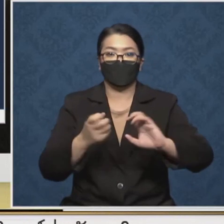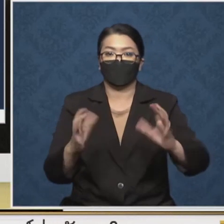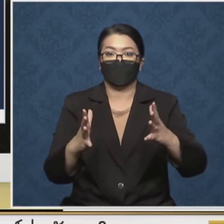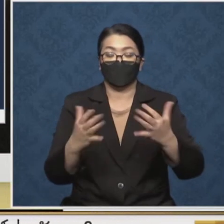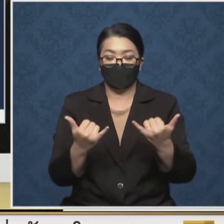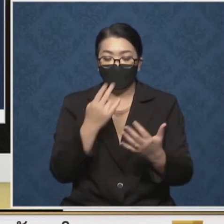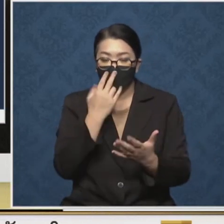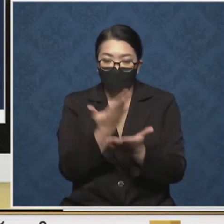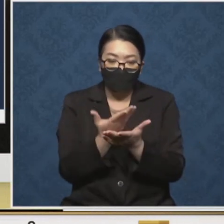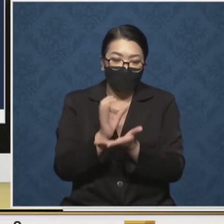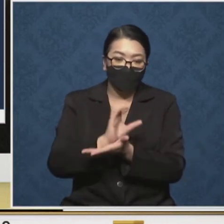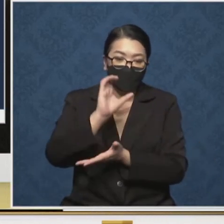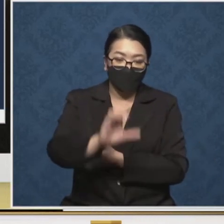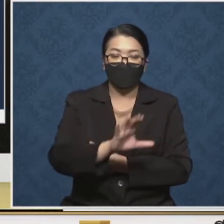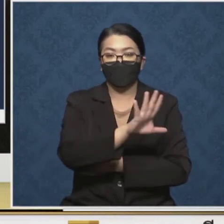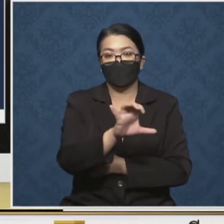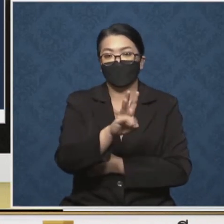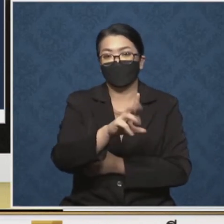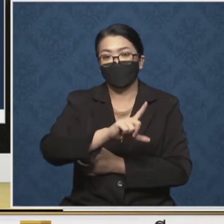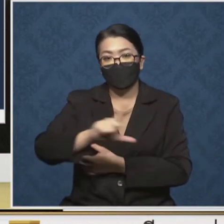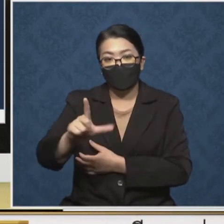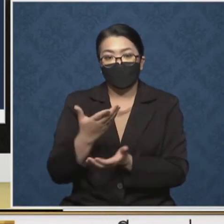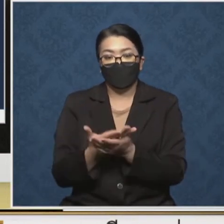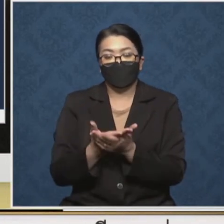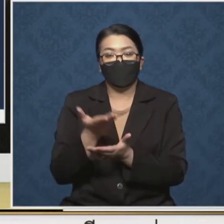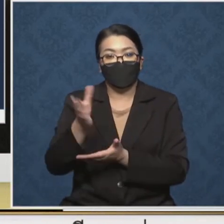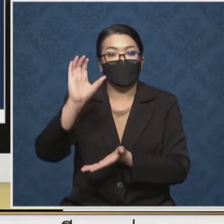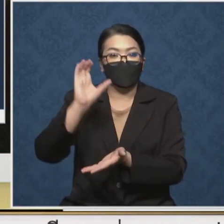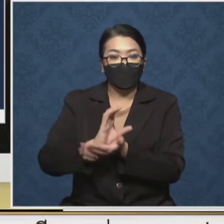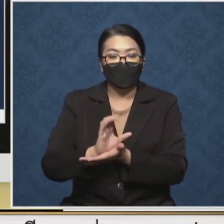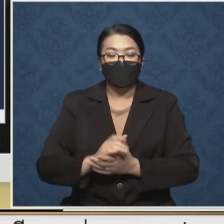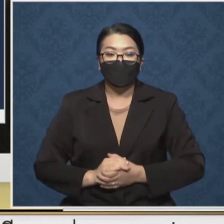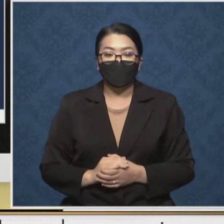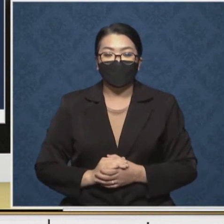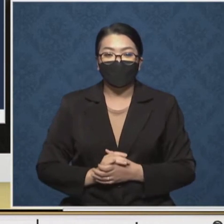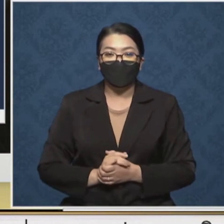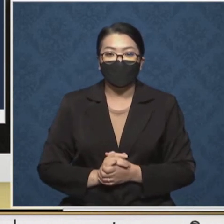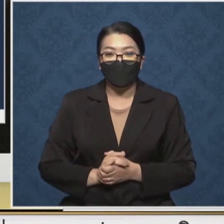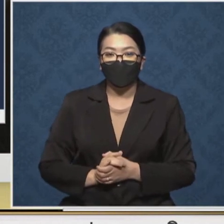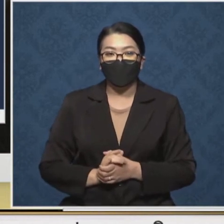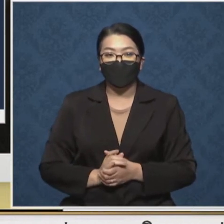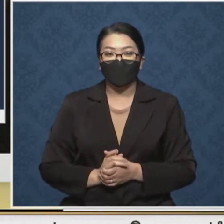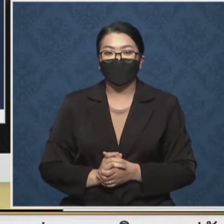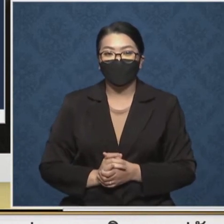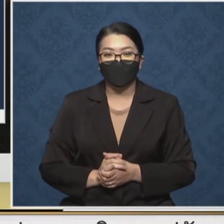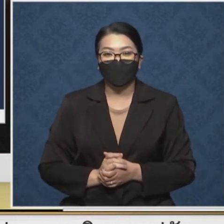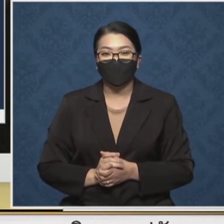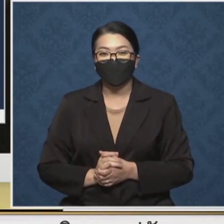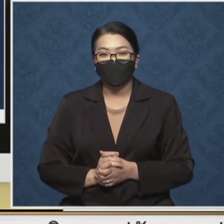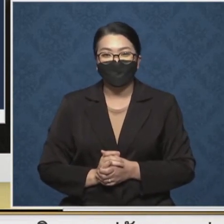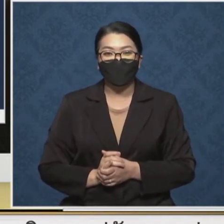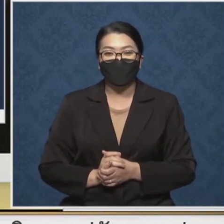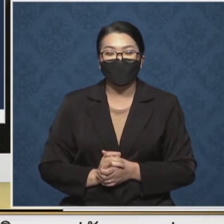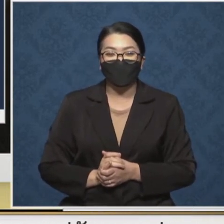ภายใ้งบประมาณวงเงิน 506 ล้ที่ขอจดสนเข้ามาไม่มีงบประมาณที่สรางคณค้าทางโศชนาการให้กับ ก